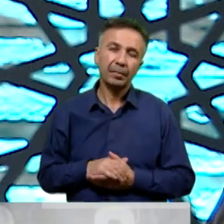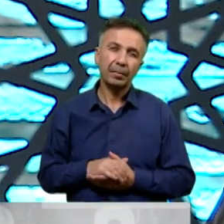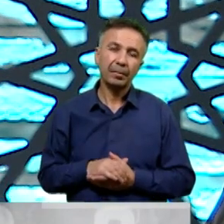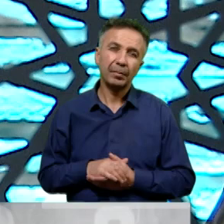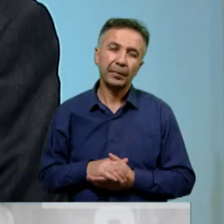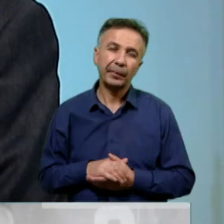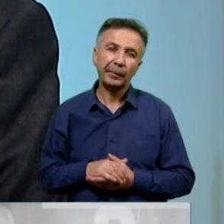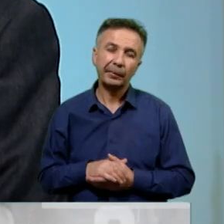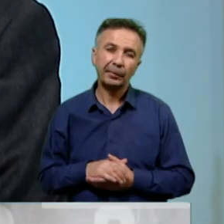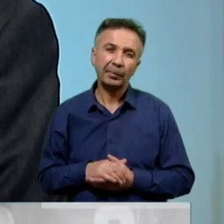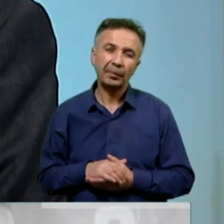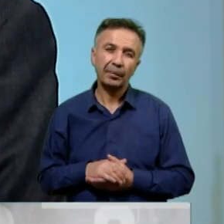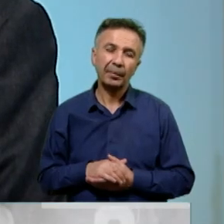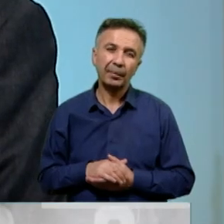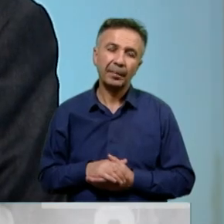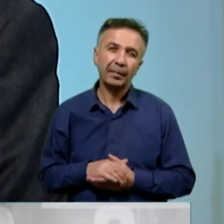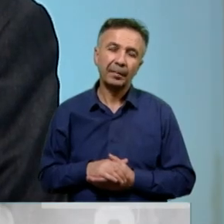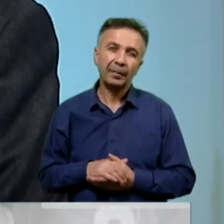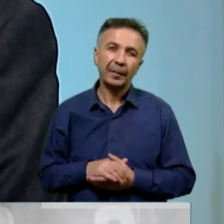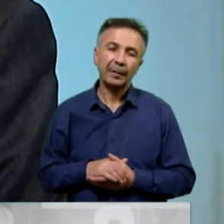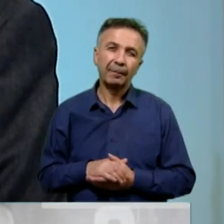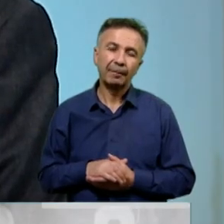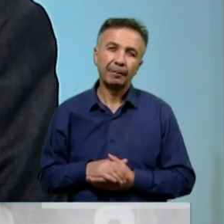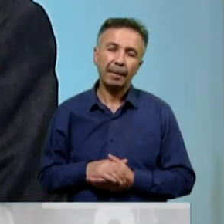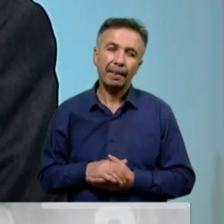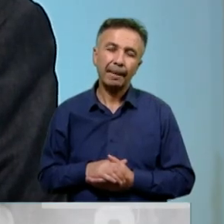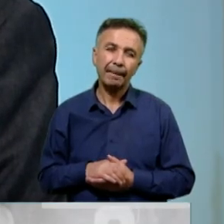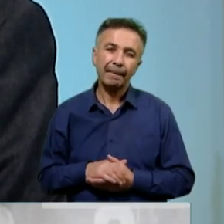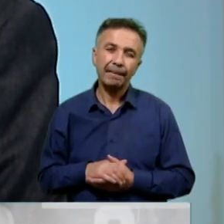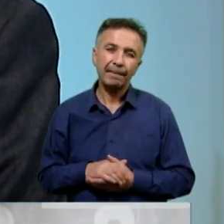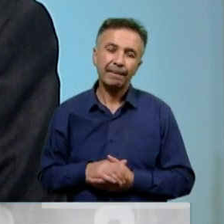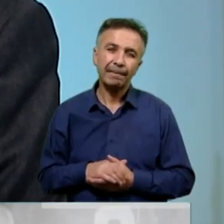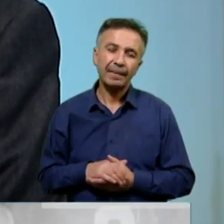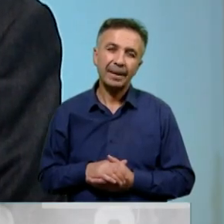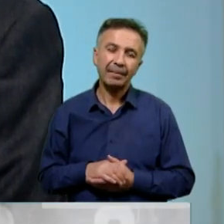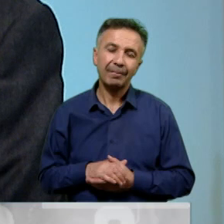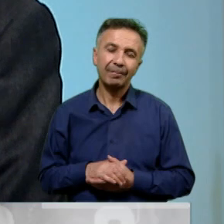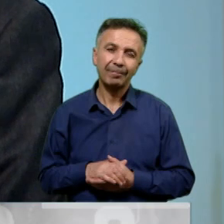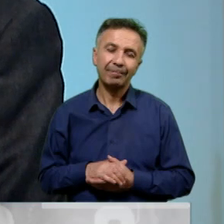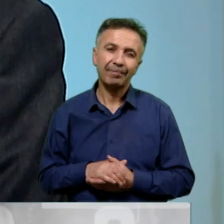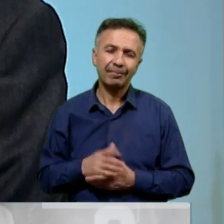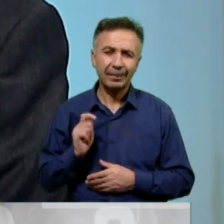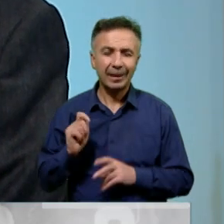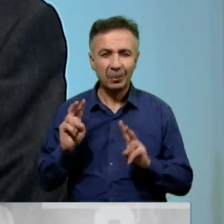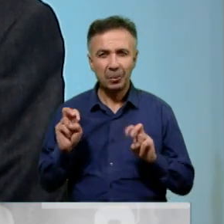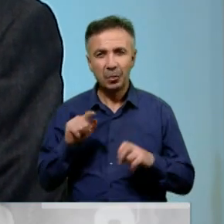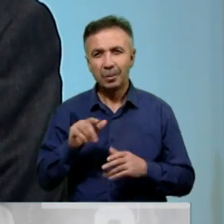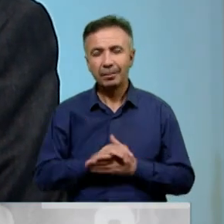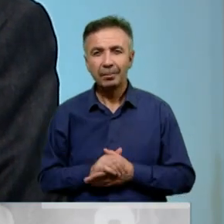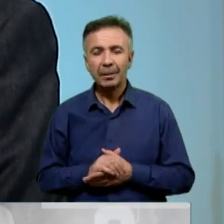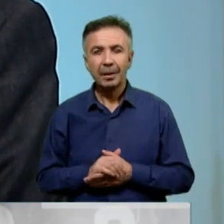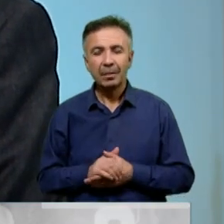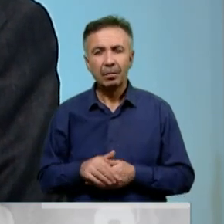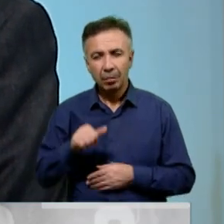beraber yapalım. Şimdi altyapıyı oluşturduk, şimdi üst yapıya geçiyoruz. Atacağım. Asıl eyvallah mesele, bu